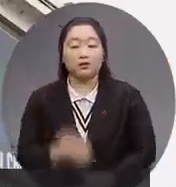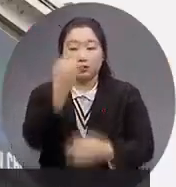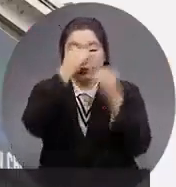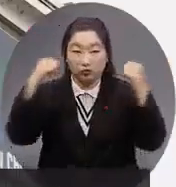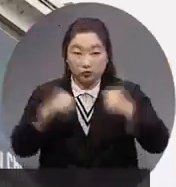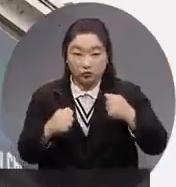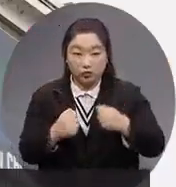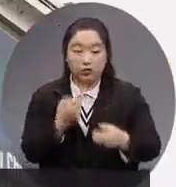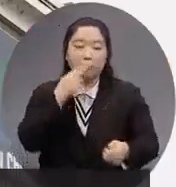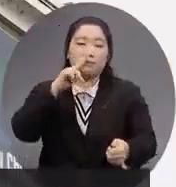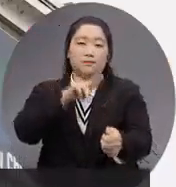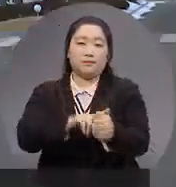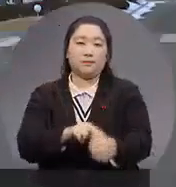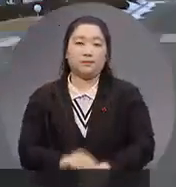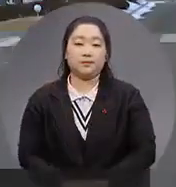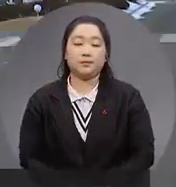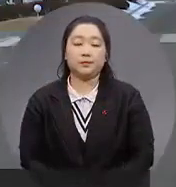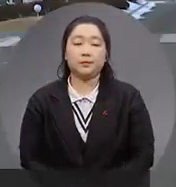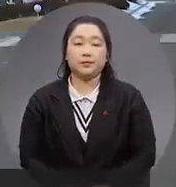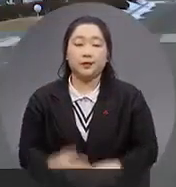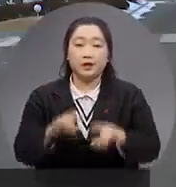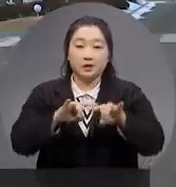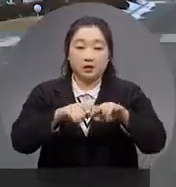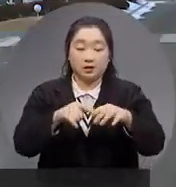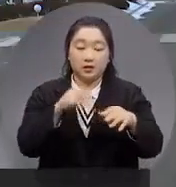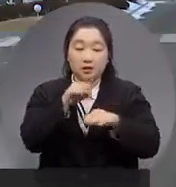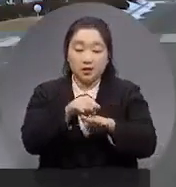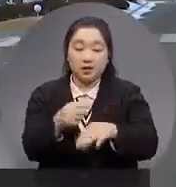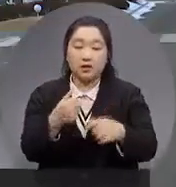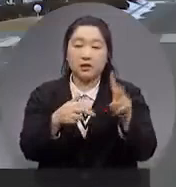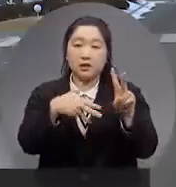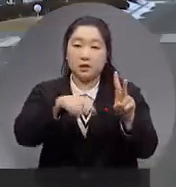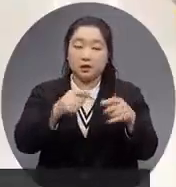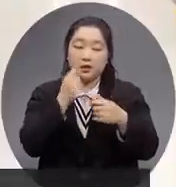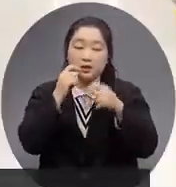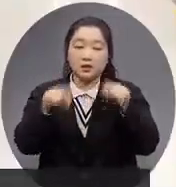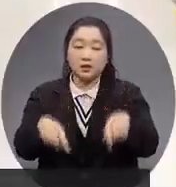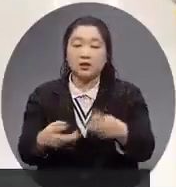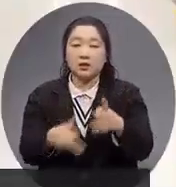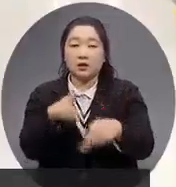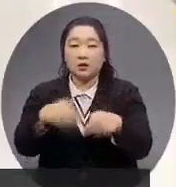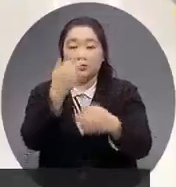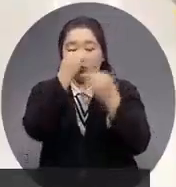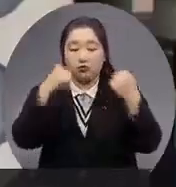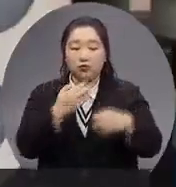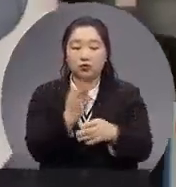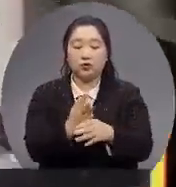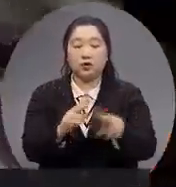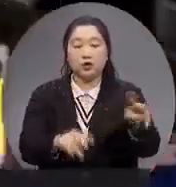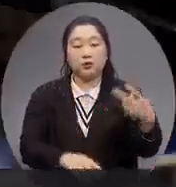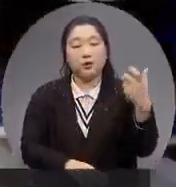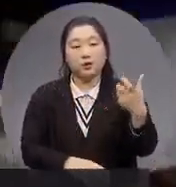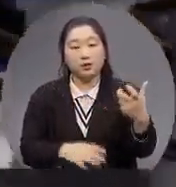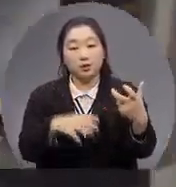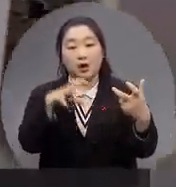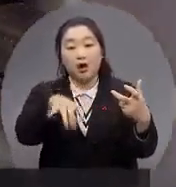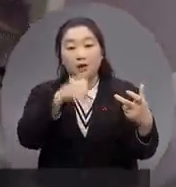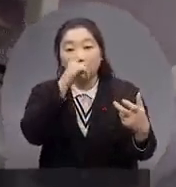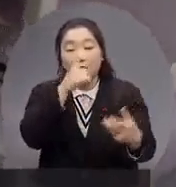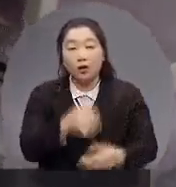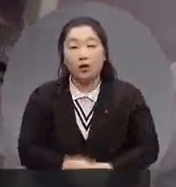충청북도도 도전장을 냈습니다 전기차에 들어가는 2차전지 생산공장이 충북을 중심으로 270여 개나